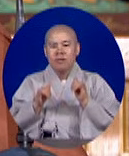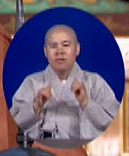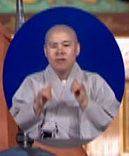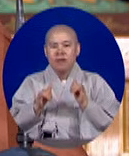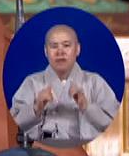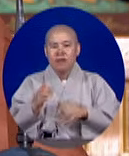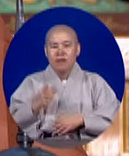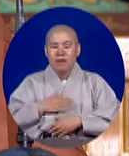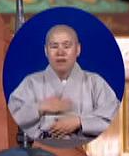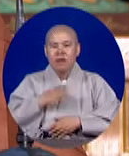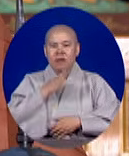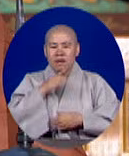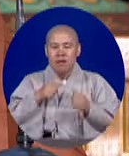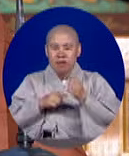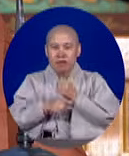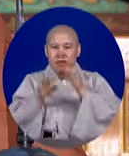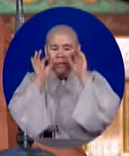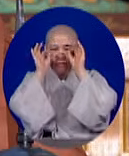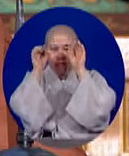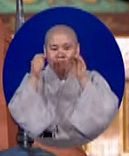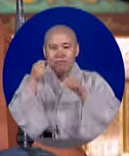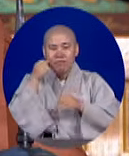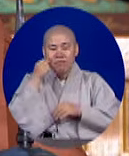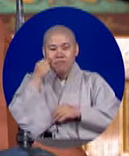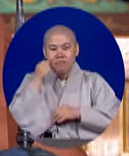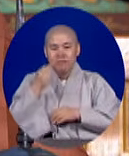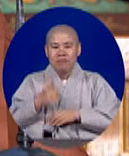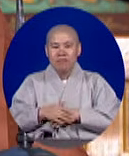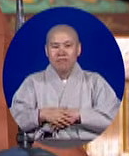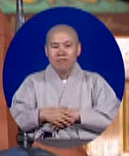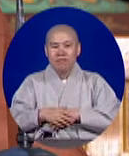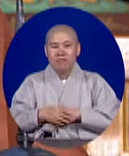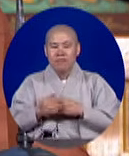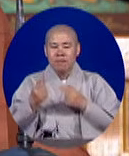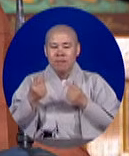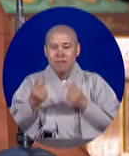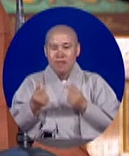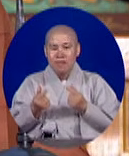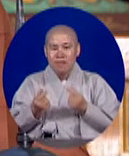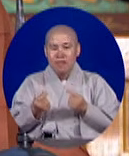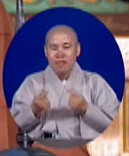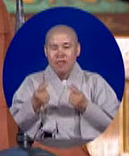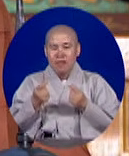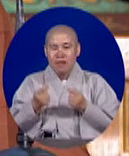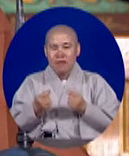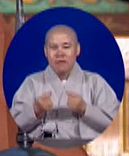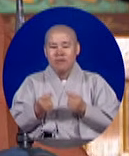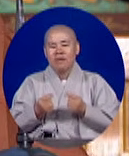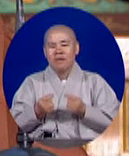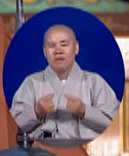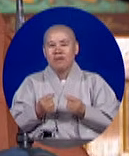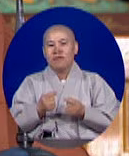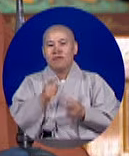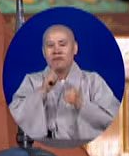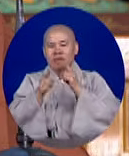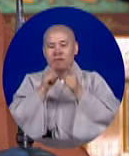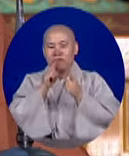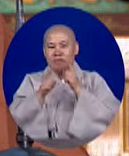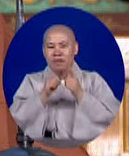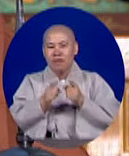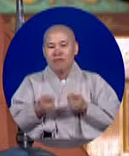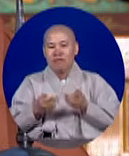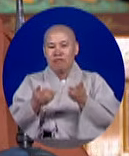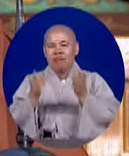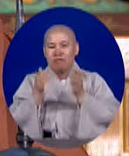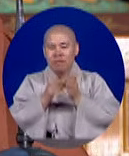아진실이라 나의 진실을 보지 못한다. 이렇게 다 경책을 해놨어요. 경책을.